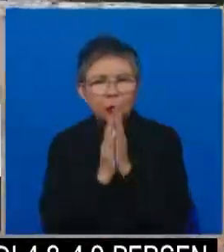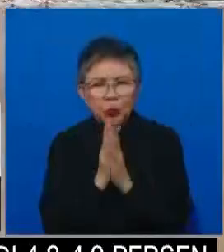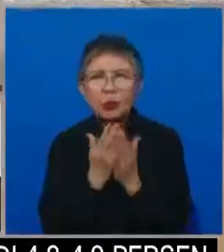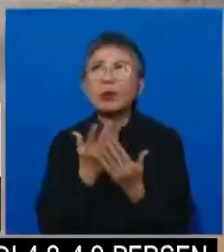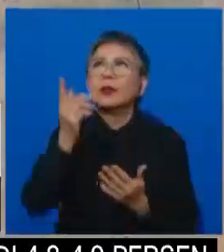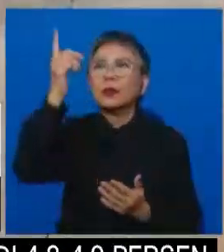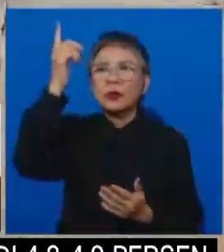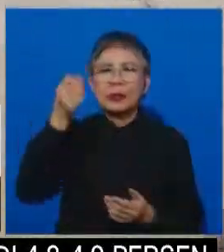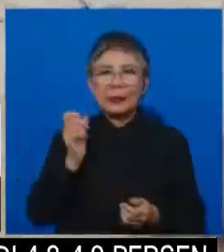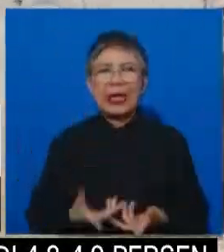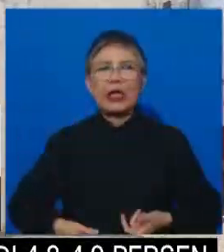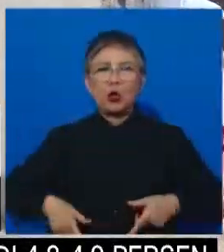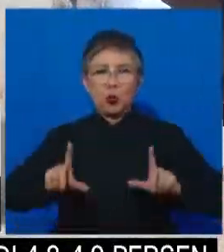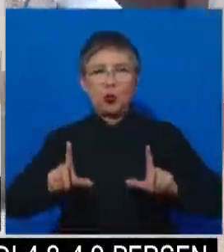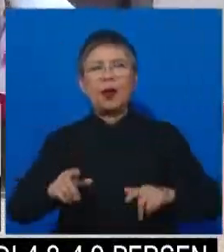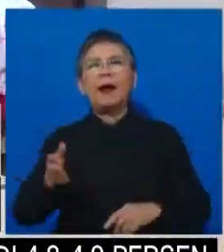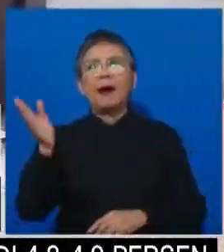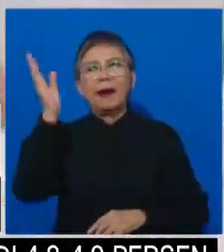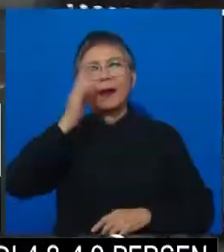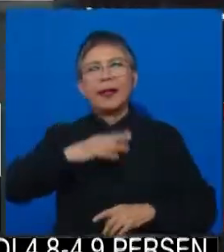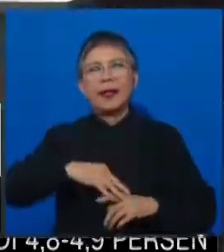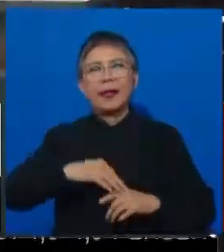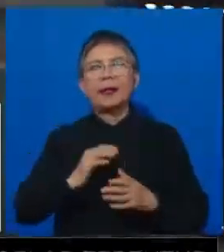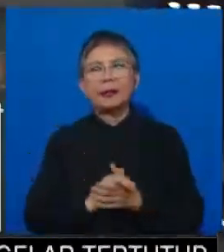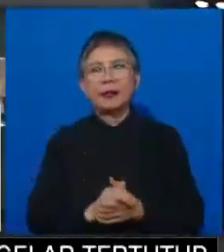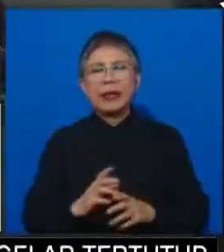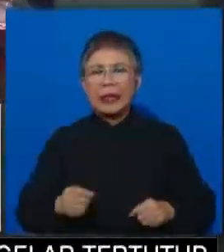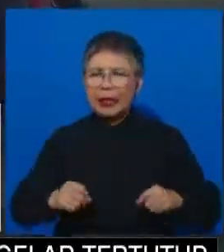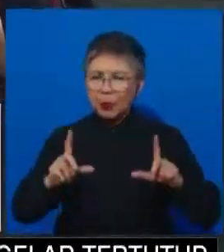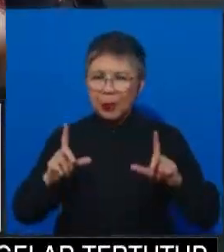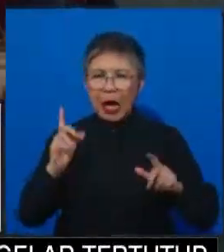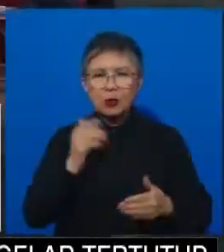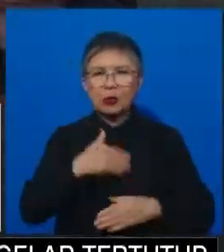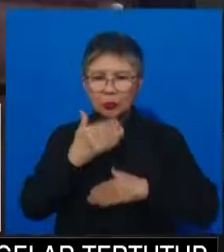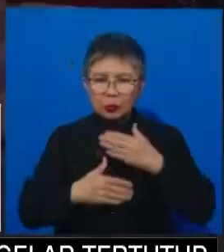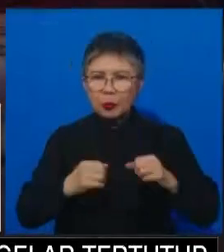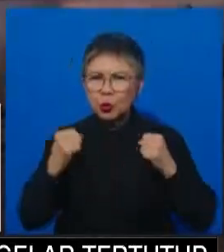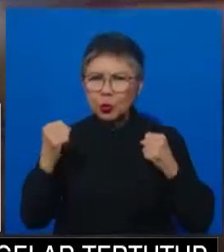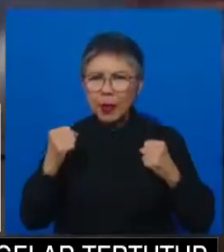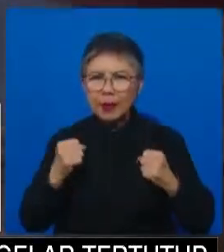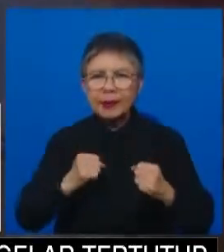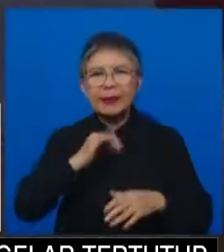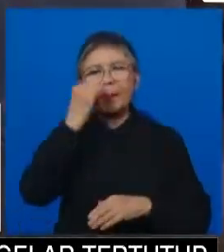diberi penghidupan hingga hari ini. Dan juga bahwa hidup harus terus berjuang